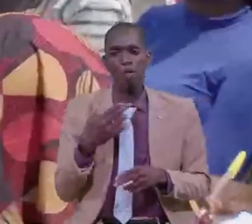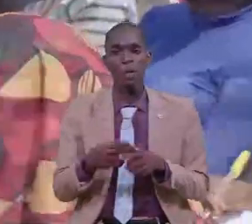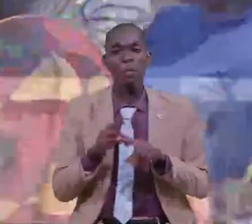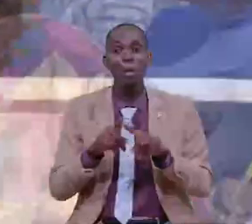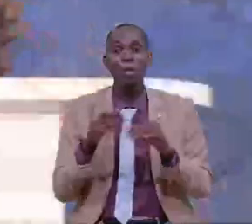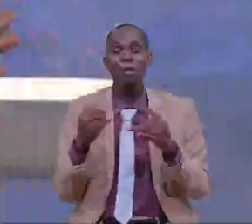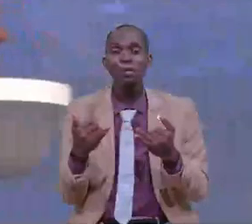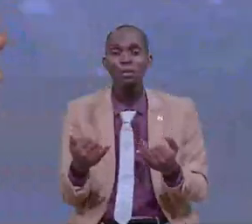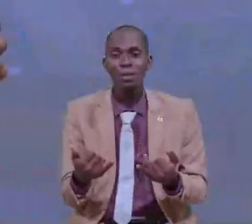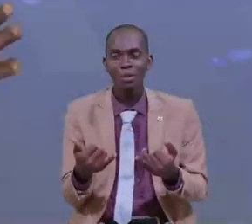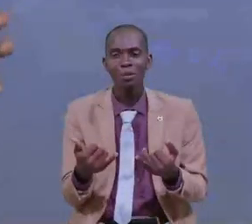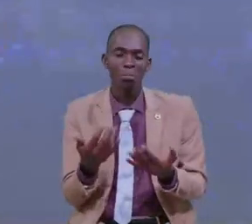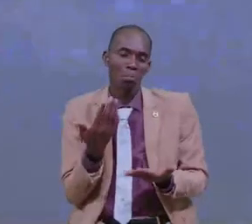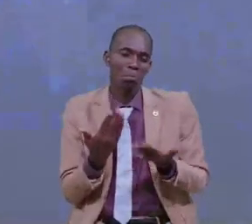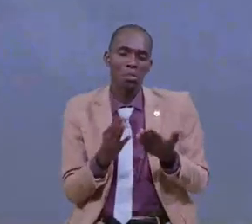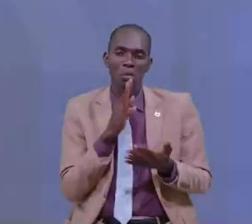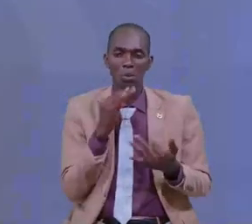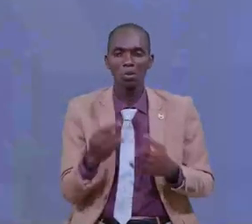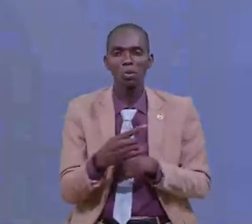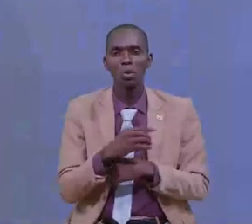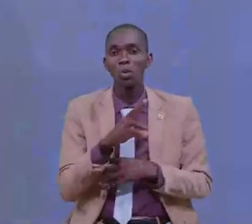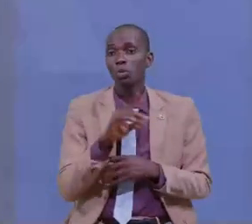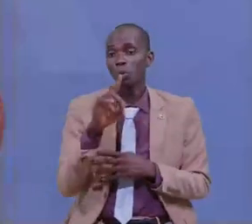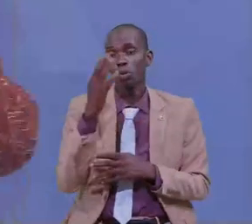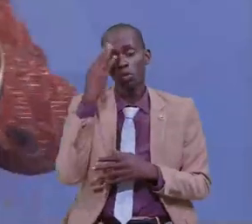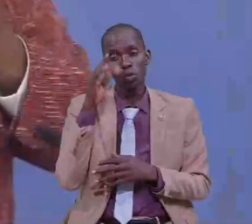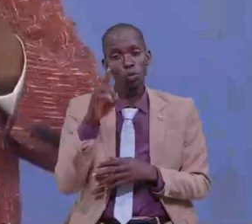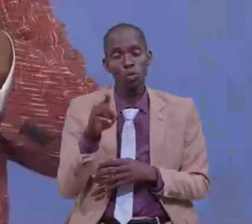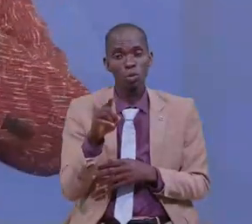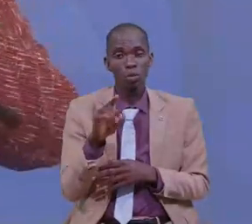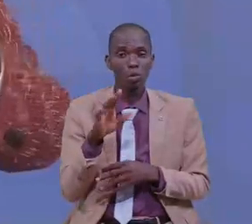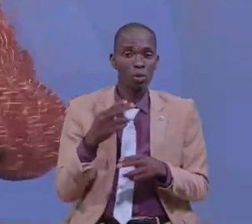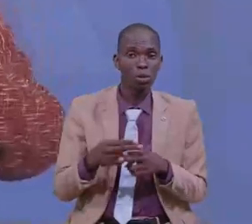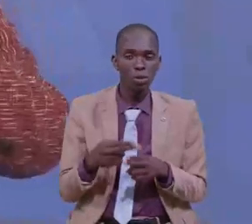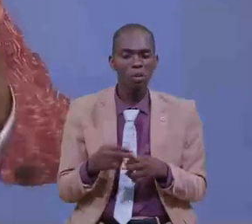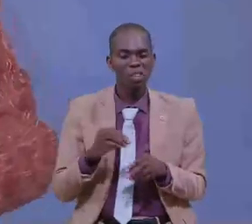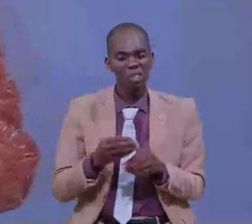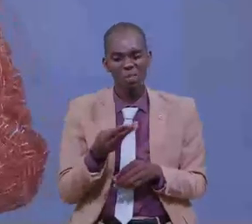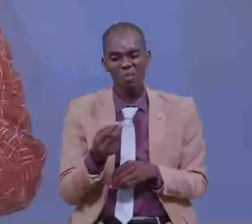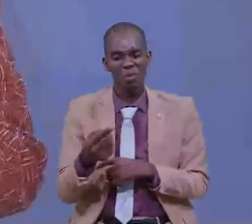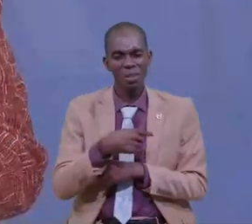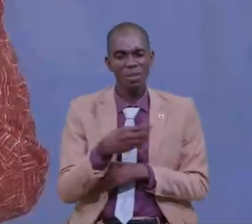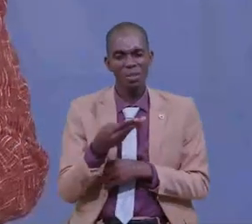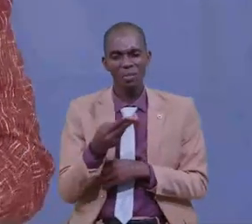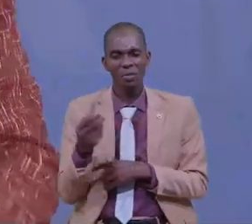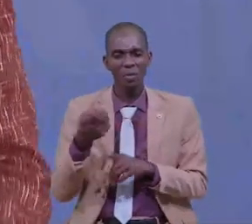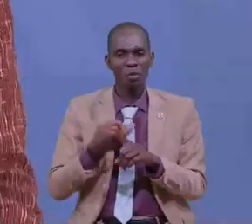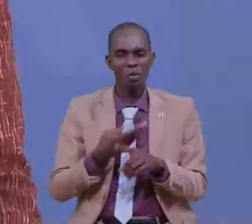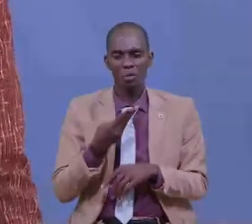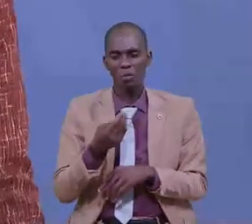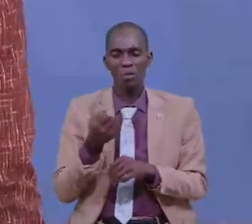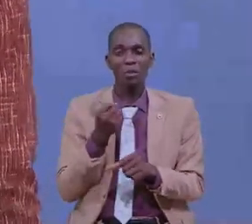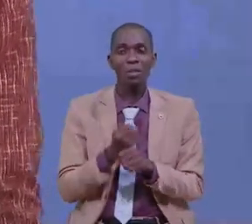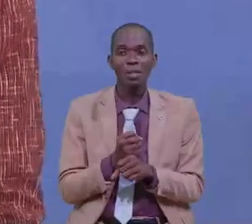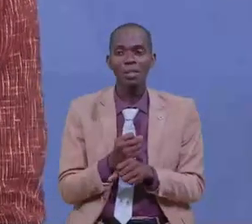nom. Maintenant, peut-être aujourd'hui, personne ne connaît ton nom. Dans quelques jours, dans quelques mois, dans quelques